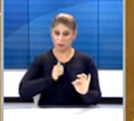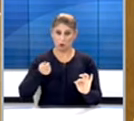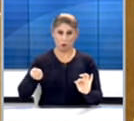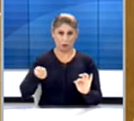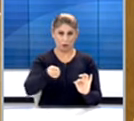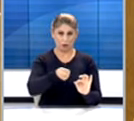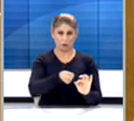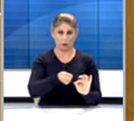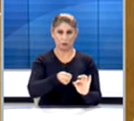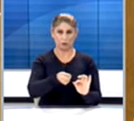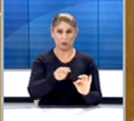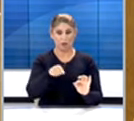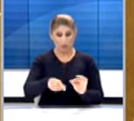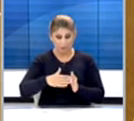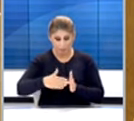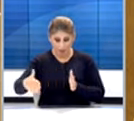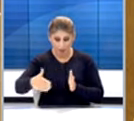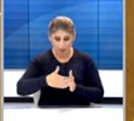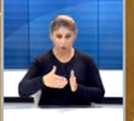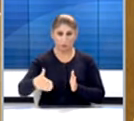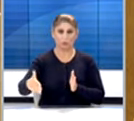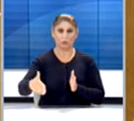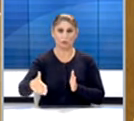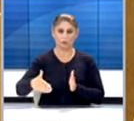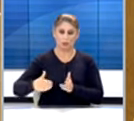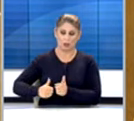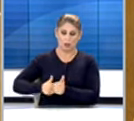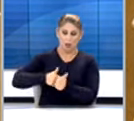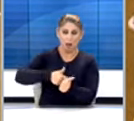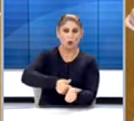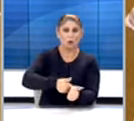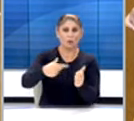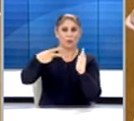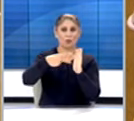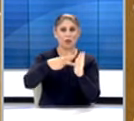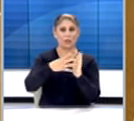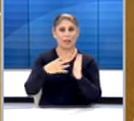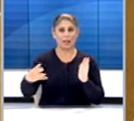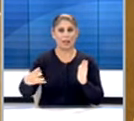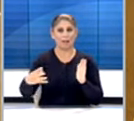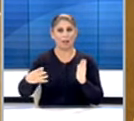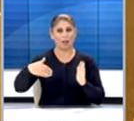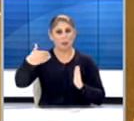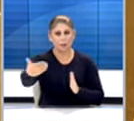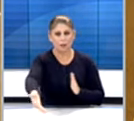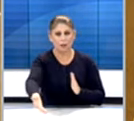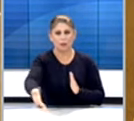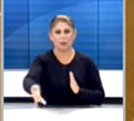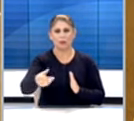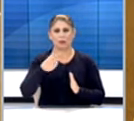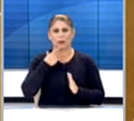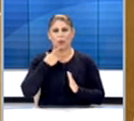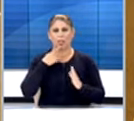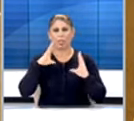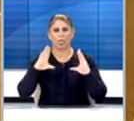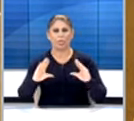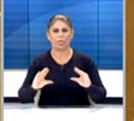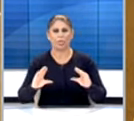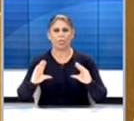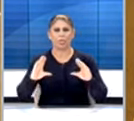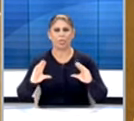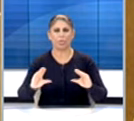Και αυτή η περίοδος ακολουθείται από το 19 και μετά από μία ανεμική ανάπτυξη